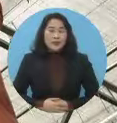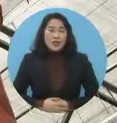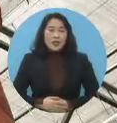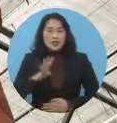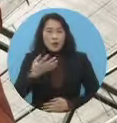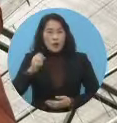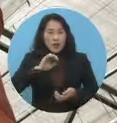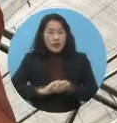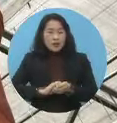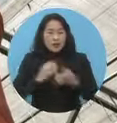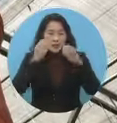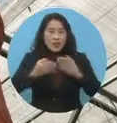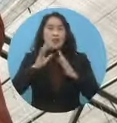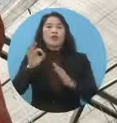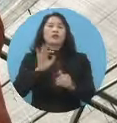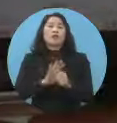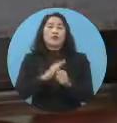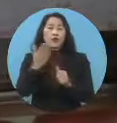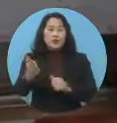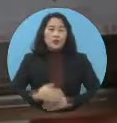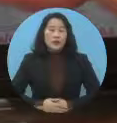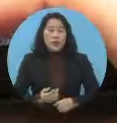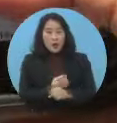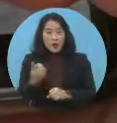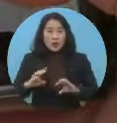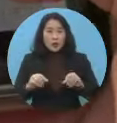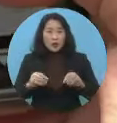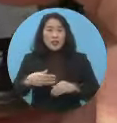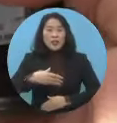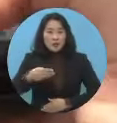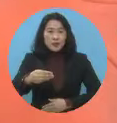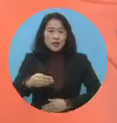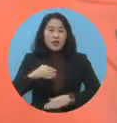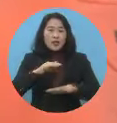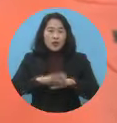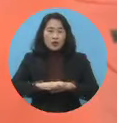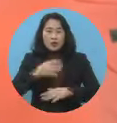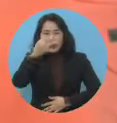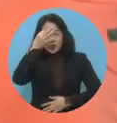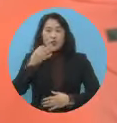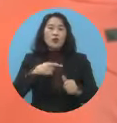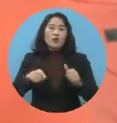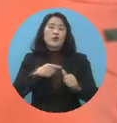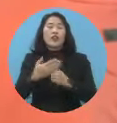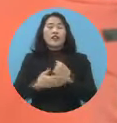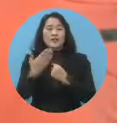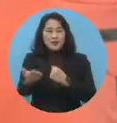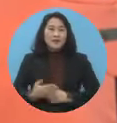4억원 안도의 창업자금을 지원합니다 이외에도 농지 인데 영농기술 교육 등의 혜택이